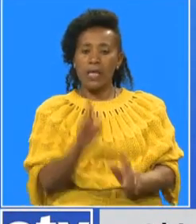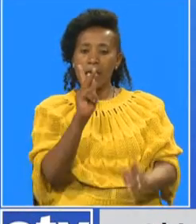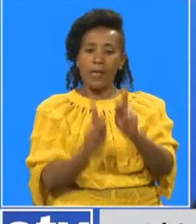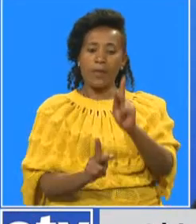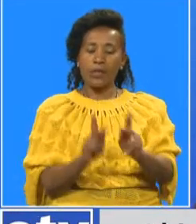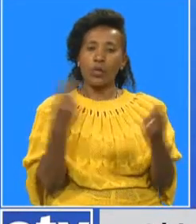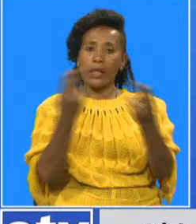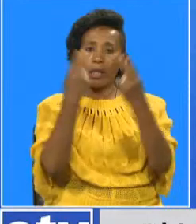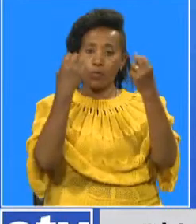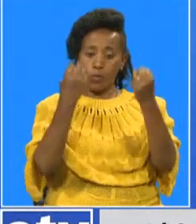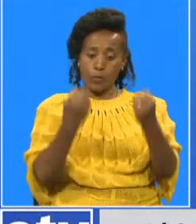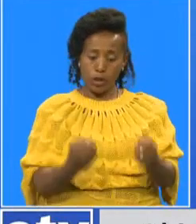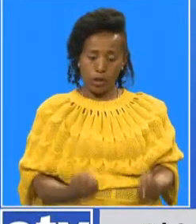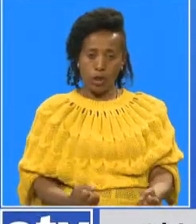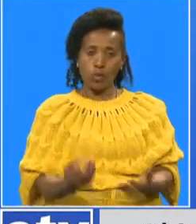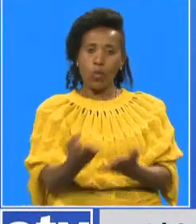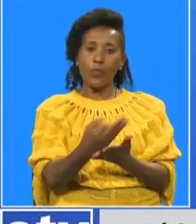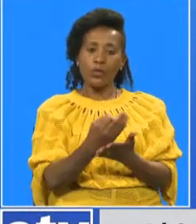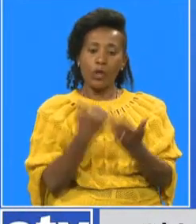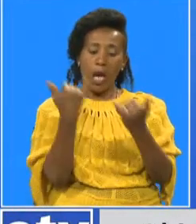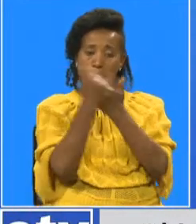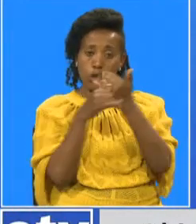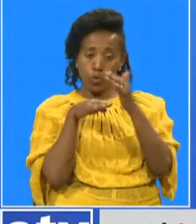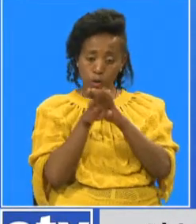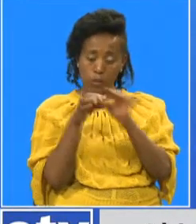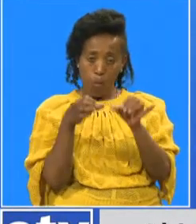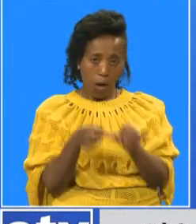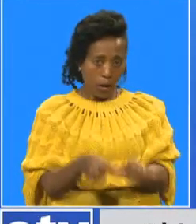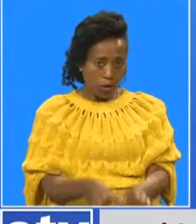ማህበረሰቡ ሊጠቀምባቸው የሚችሉ ፕሮዳክቶች ሀገር ውስጥ መዋላቸው